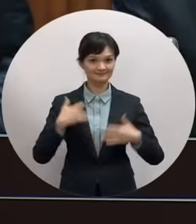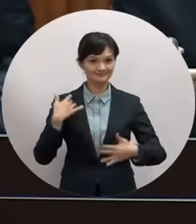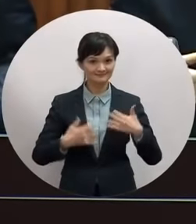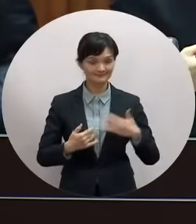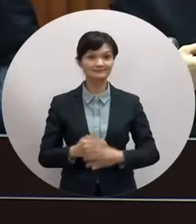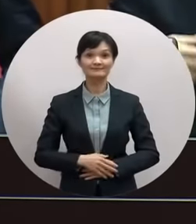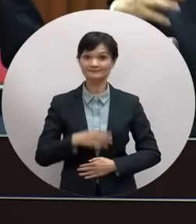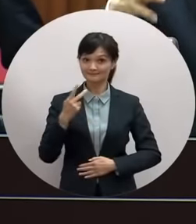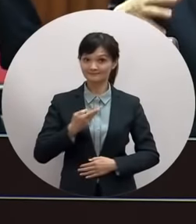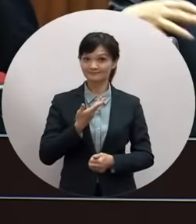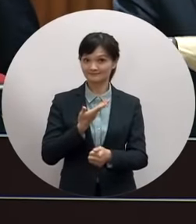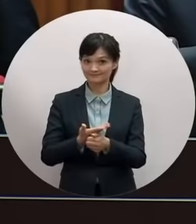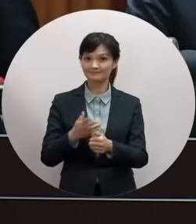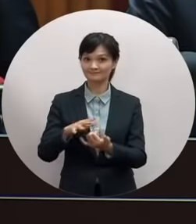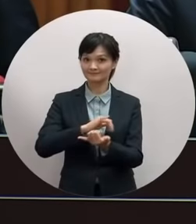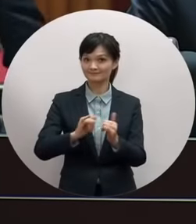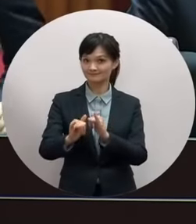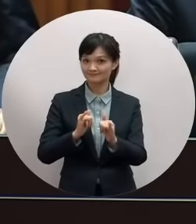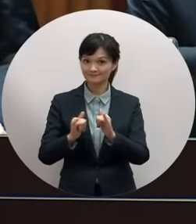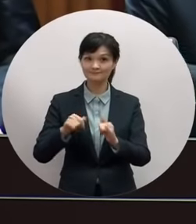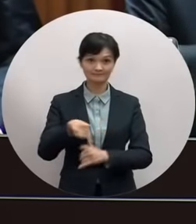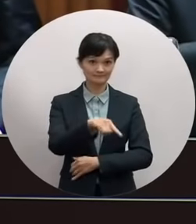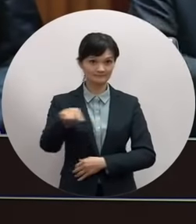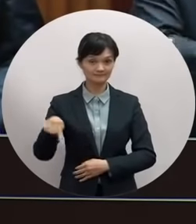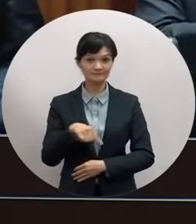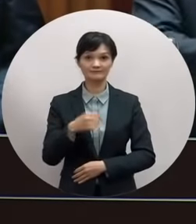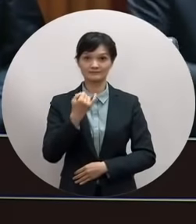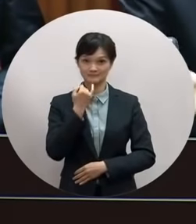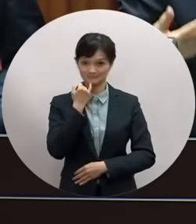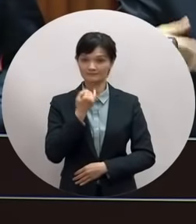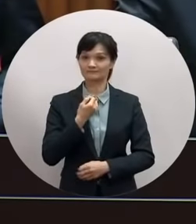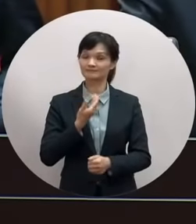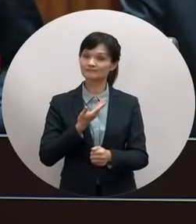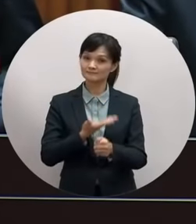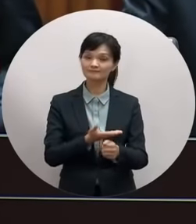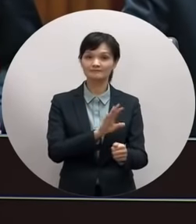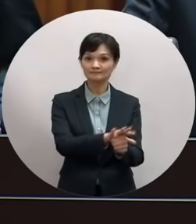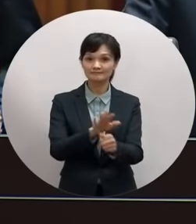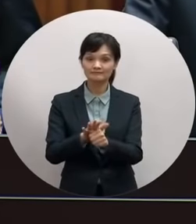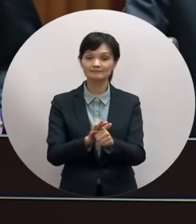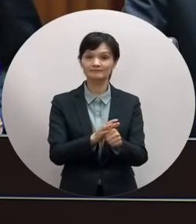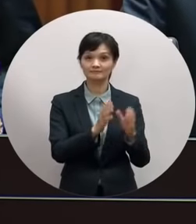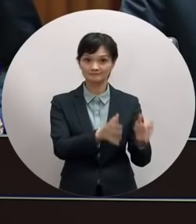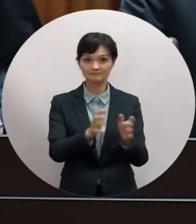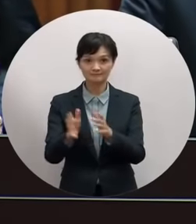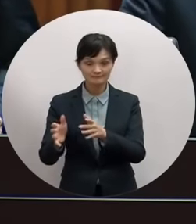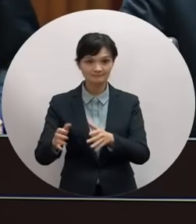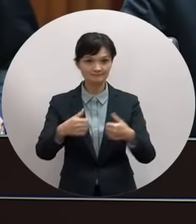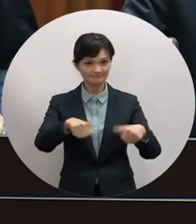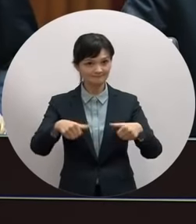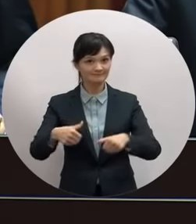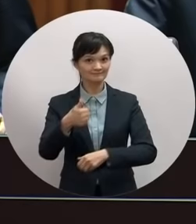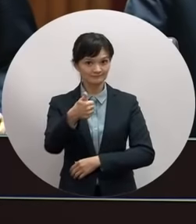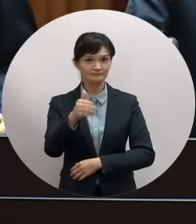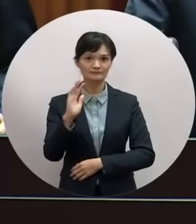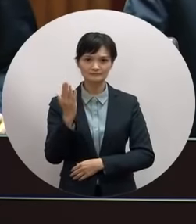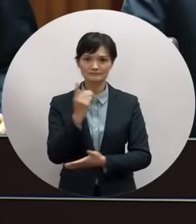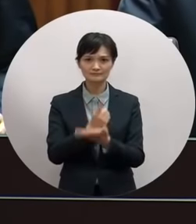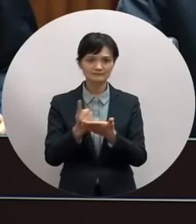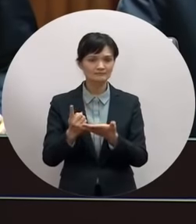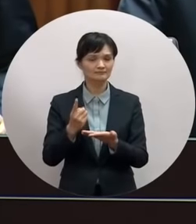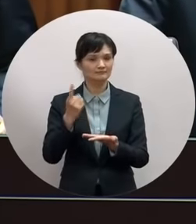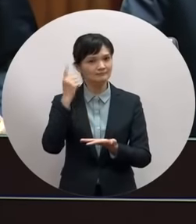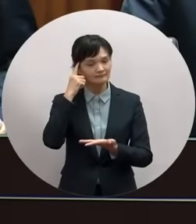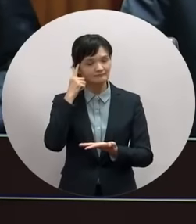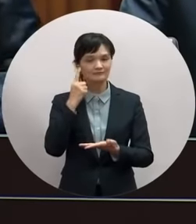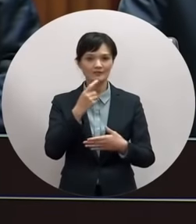让全国人因财政收支划分而能够让各地发展均衡，但从来没有人满意的啦。 是，